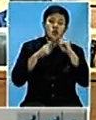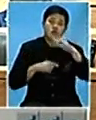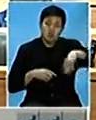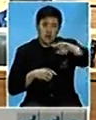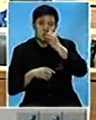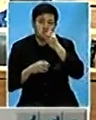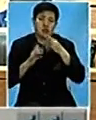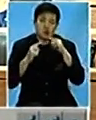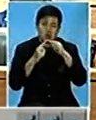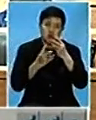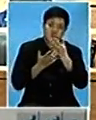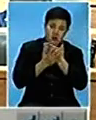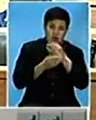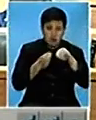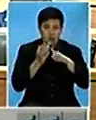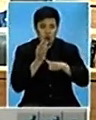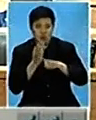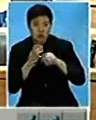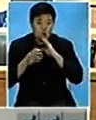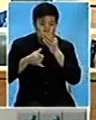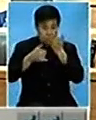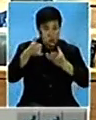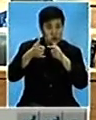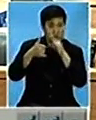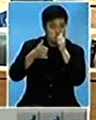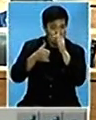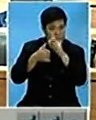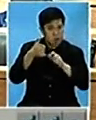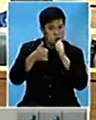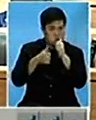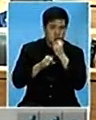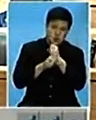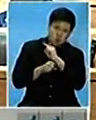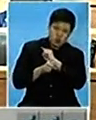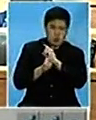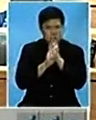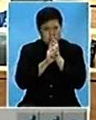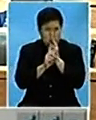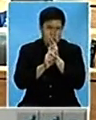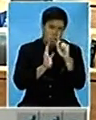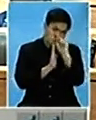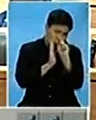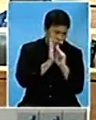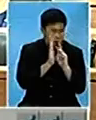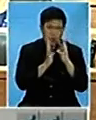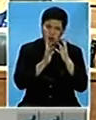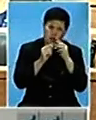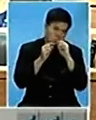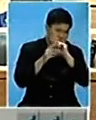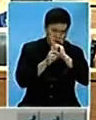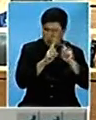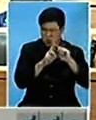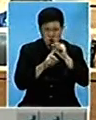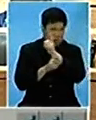ถ้าท่านทำตัวดีมีพฤติกรรมที่ดีทำหน้าที่ตามหลักนิติรัฐนิติธรรม